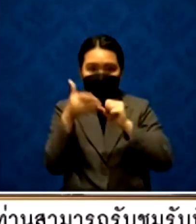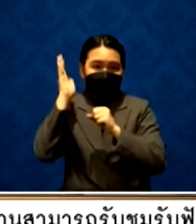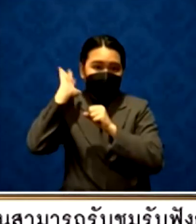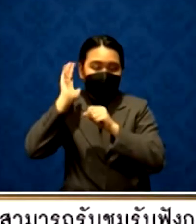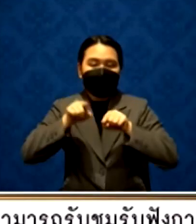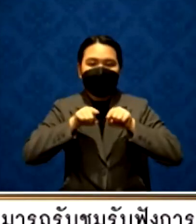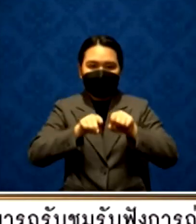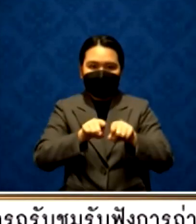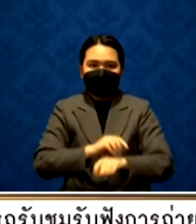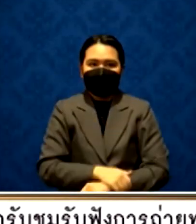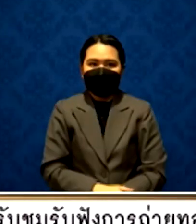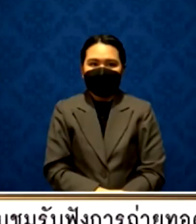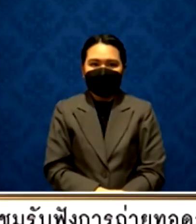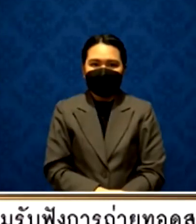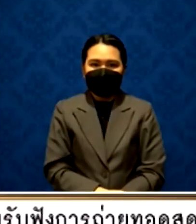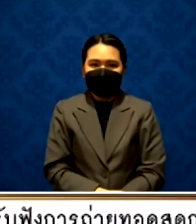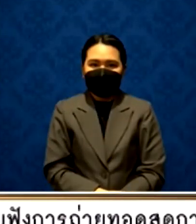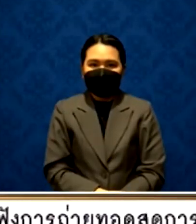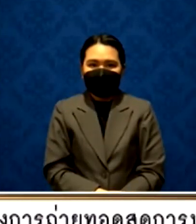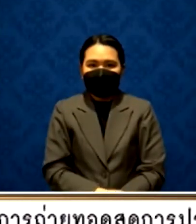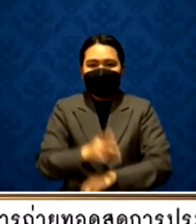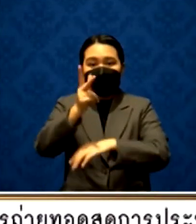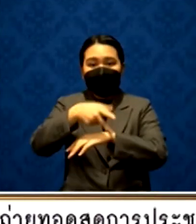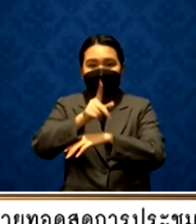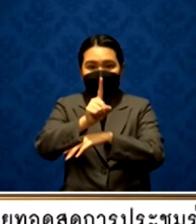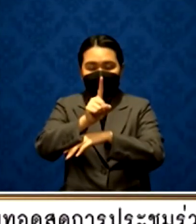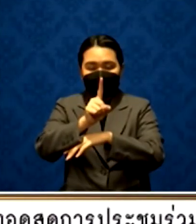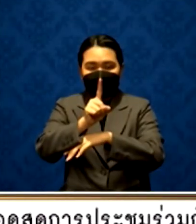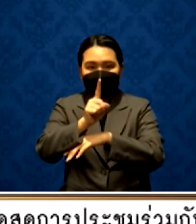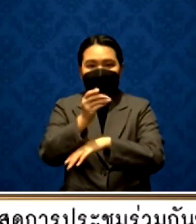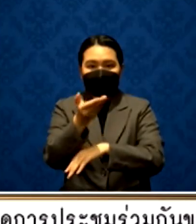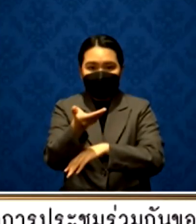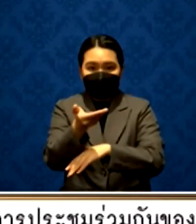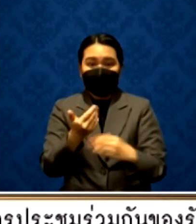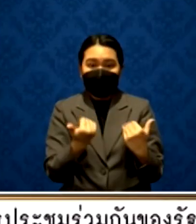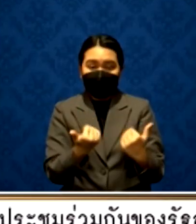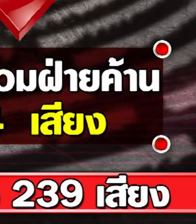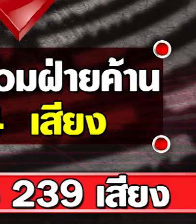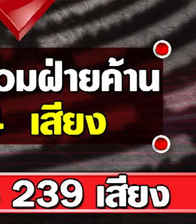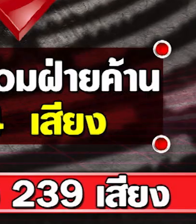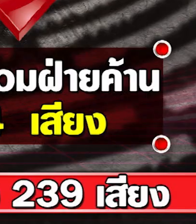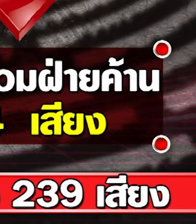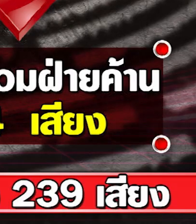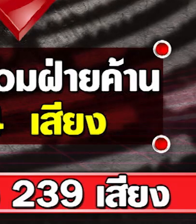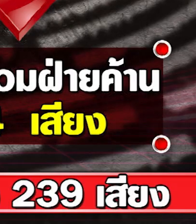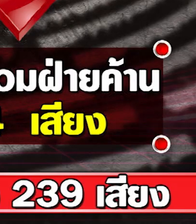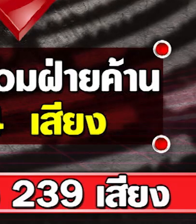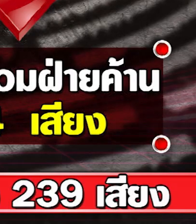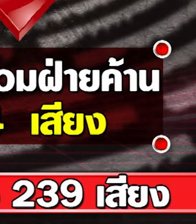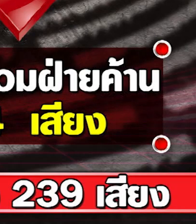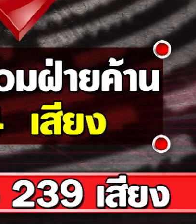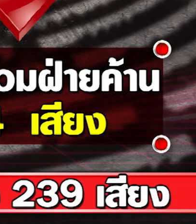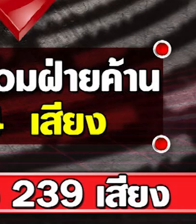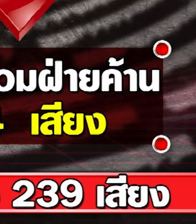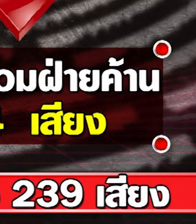ไลท์สำคัญว่าเอ๊ะเสียงในสภาเนี่ยจะโหวตอุ้มบิ๊กตู่หรือว่าจะใครไปล้มบิ๊กตู่ได้ไหมตอนนี้จำนวนเสียงของ